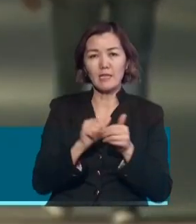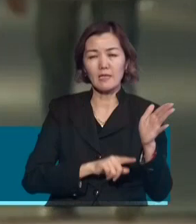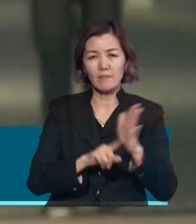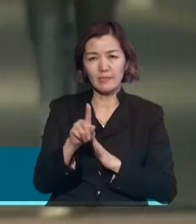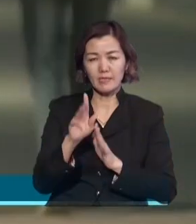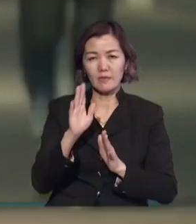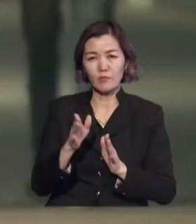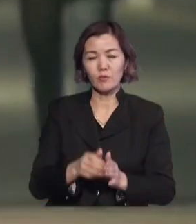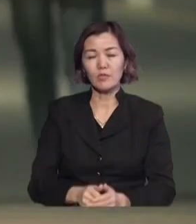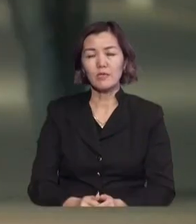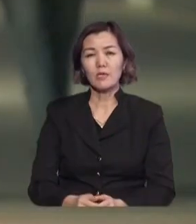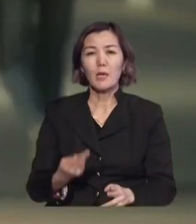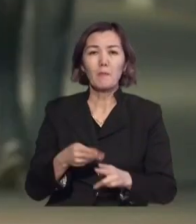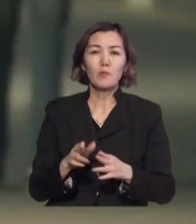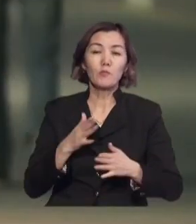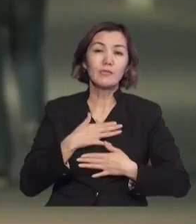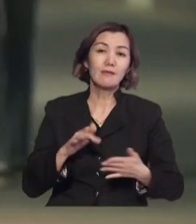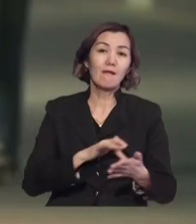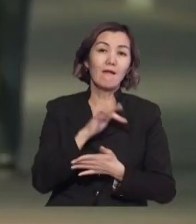құлпыра түспек. Бұл біздің қала.